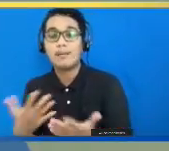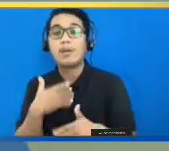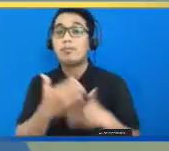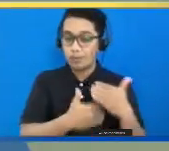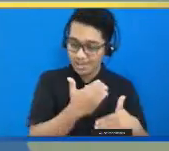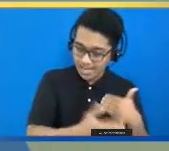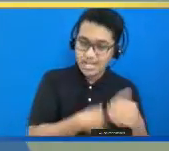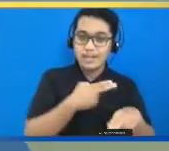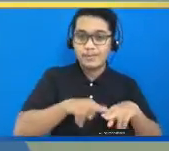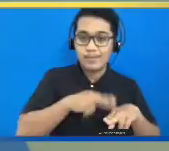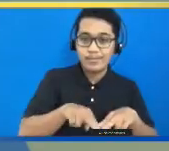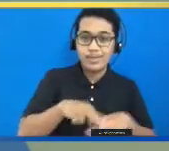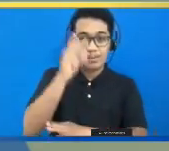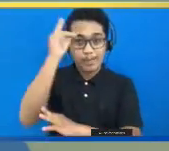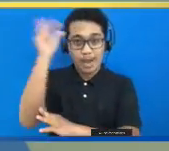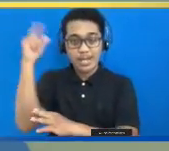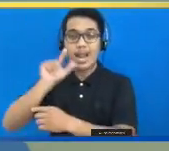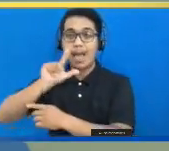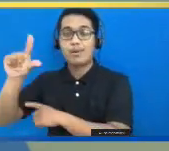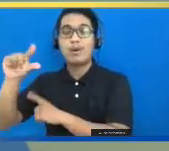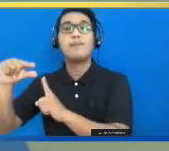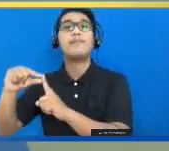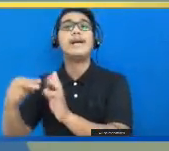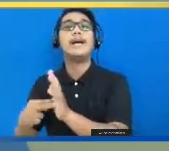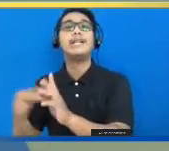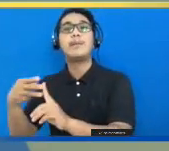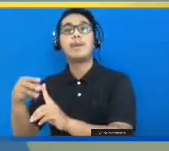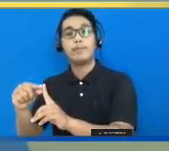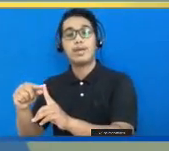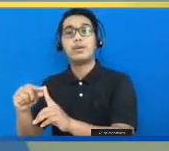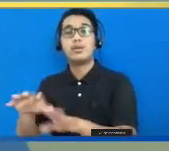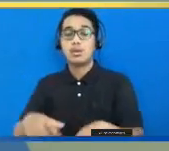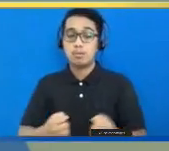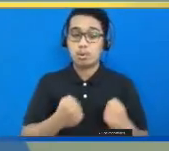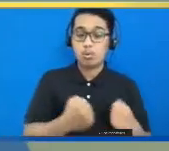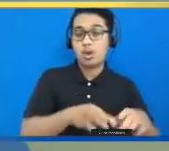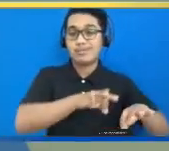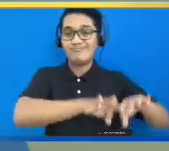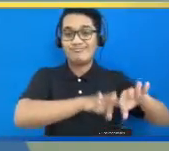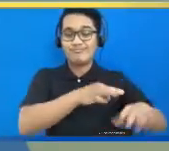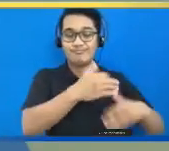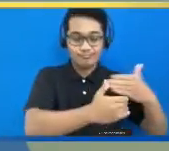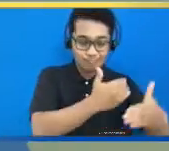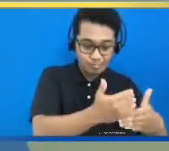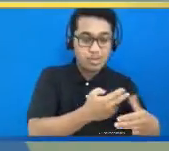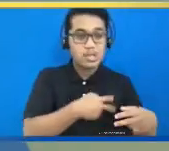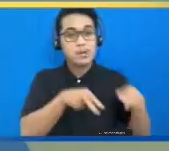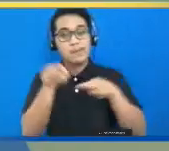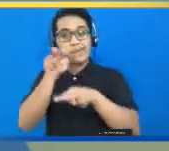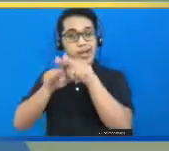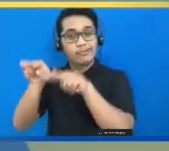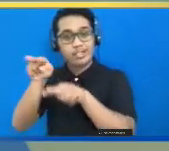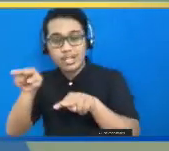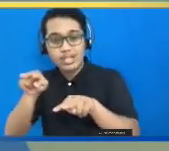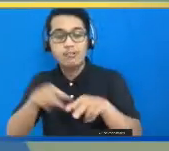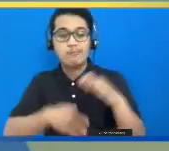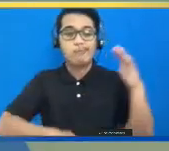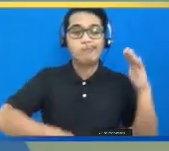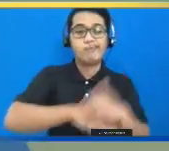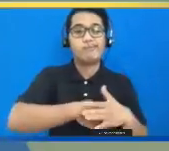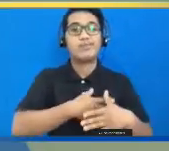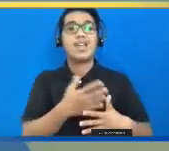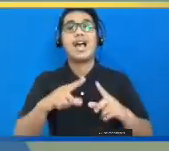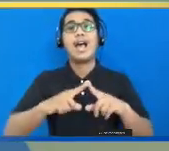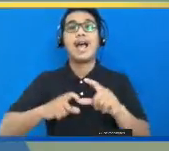proses perencanaan dan pelaporan pnbp penguatan tata kelola dan pengawasan optimalisasi pengelolaan